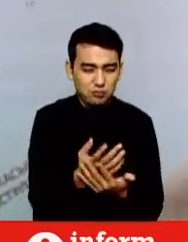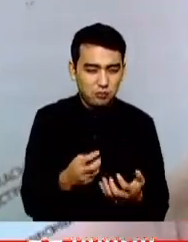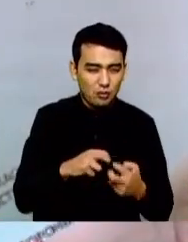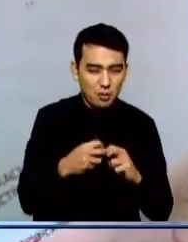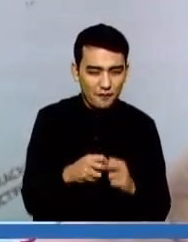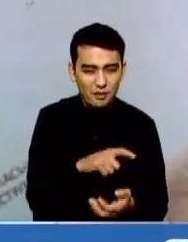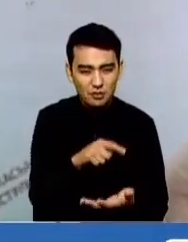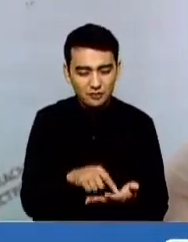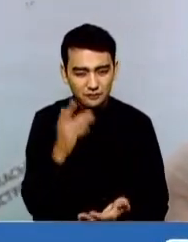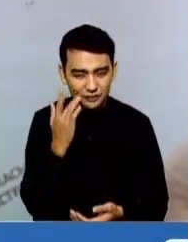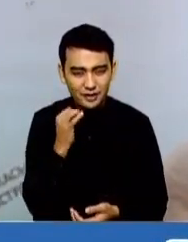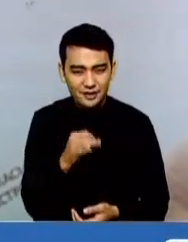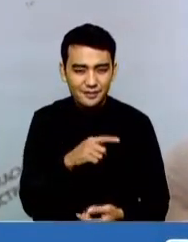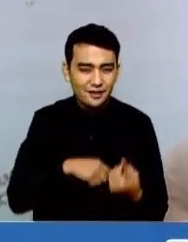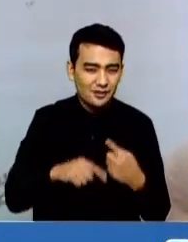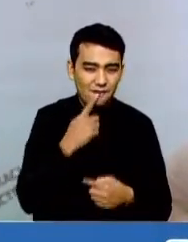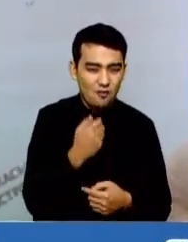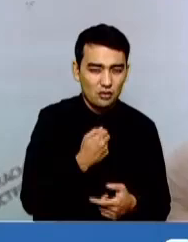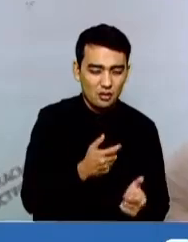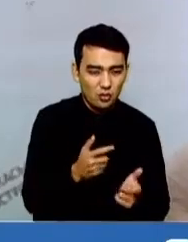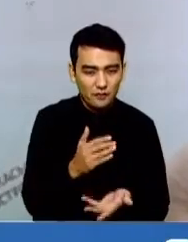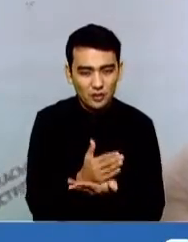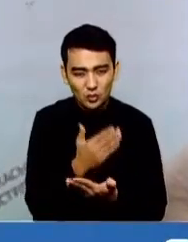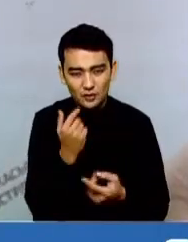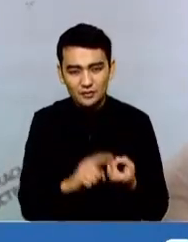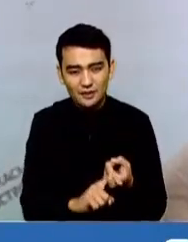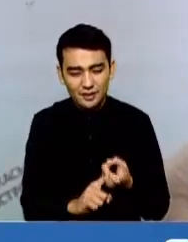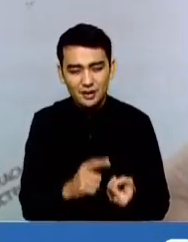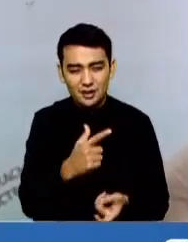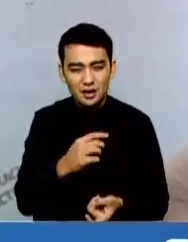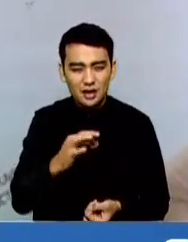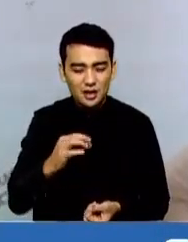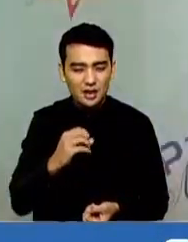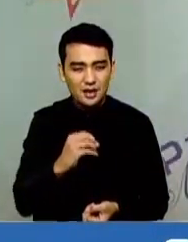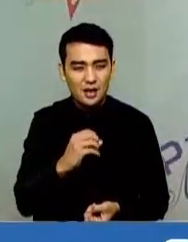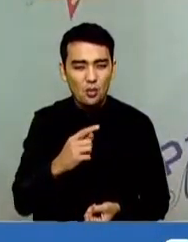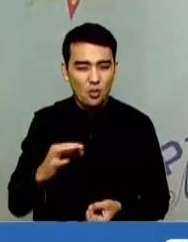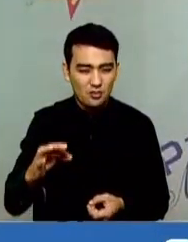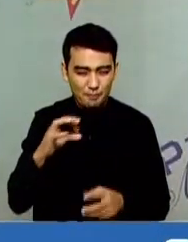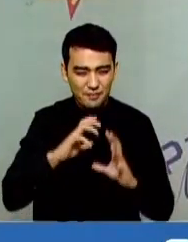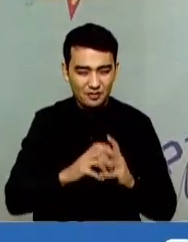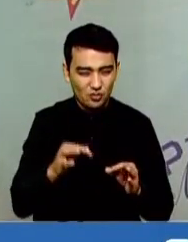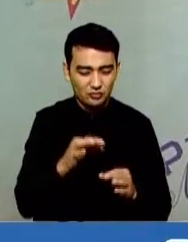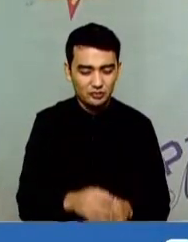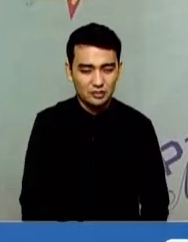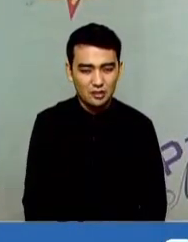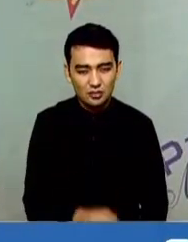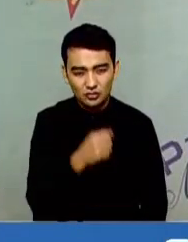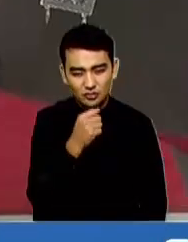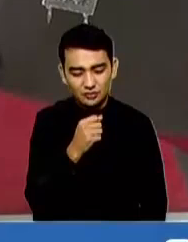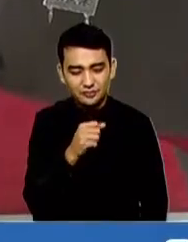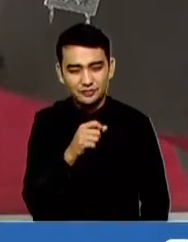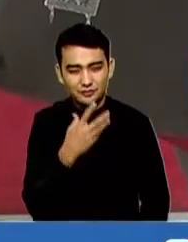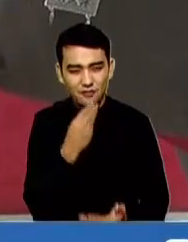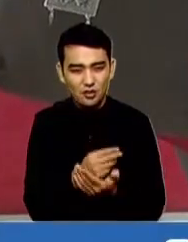вопросов в том числе о нашей военной подготовке связи с геополитической ситуацией в мире на суд жюри свои работы представили и